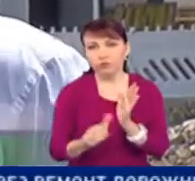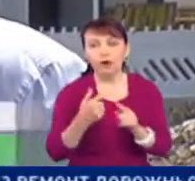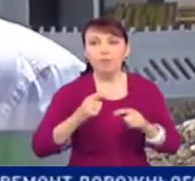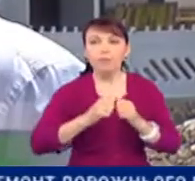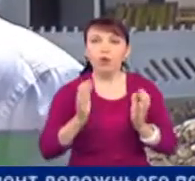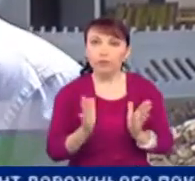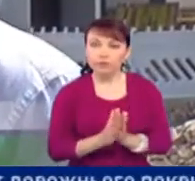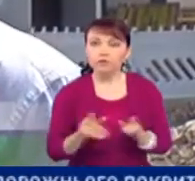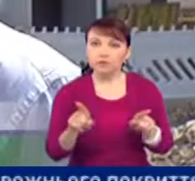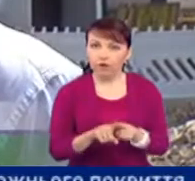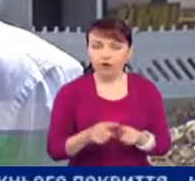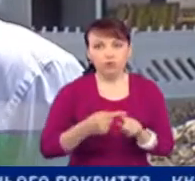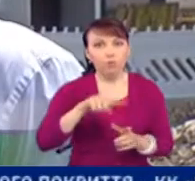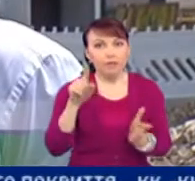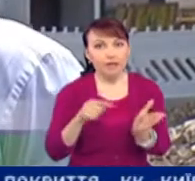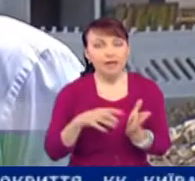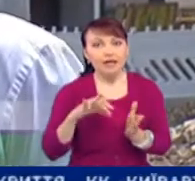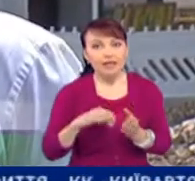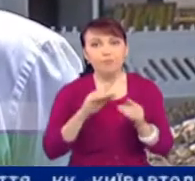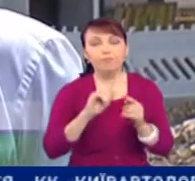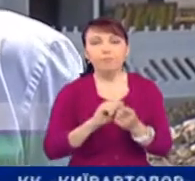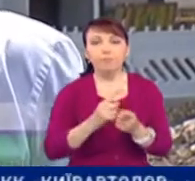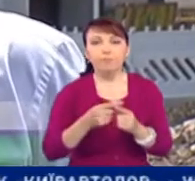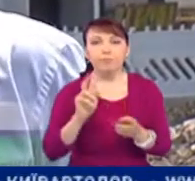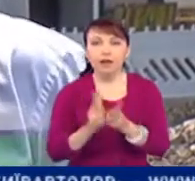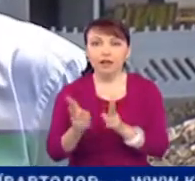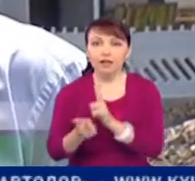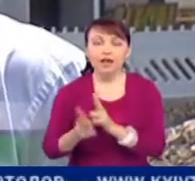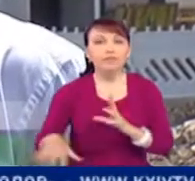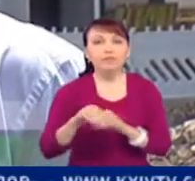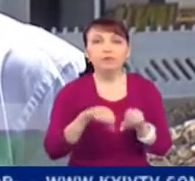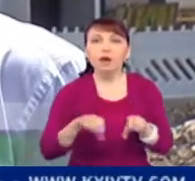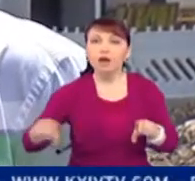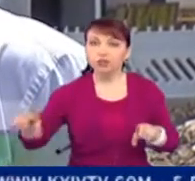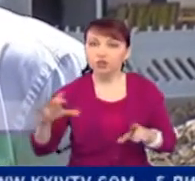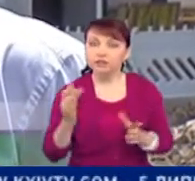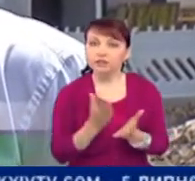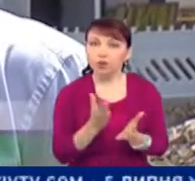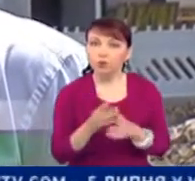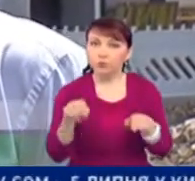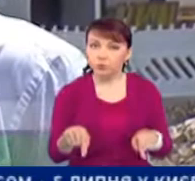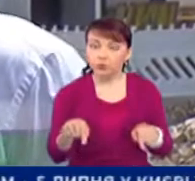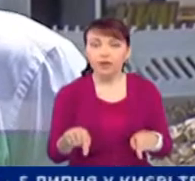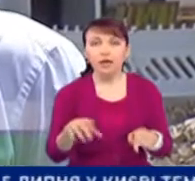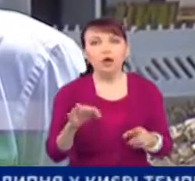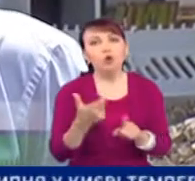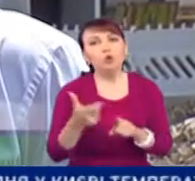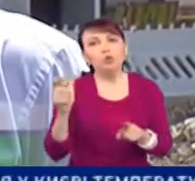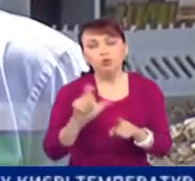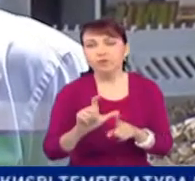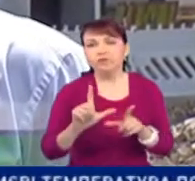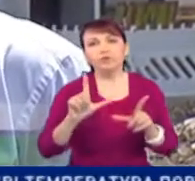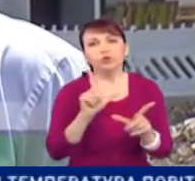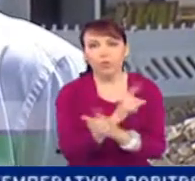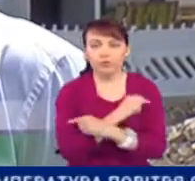питання і зараз перекладаємо всі мережі, які знаходяться тут, які вже в дуже втомленому